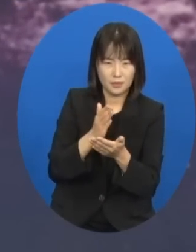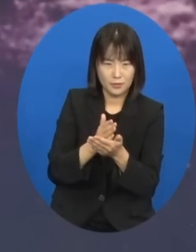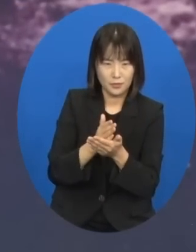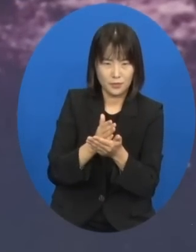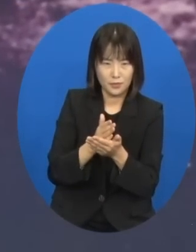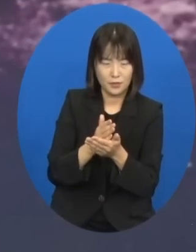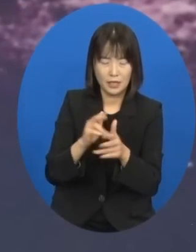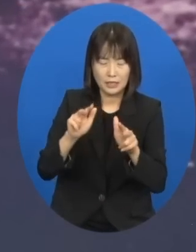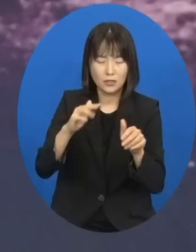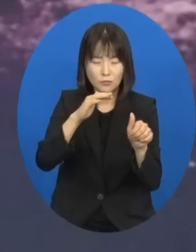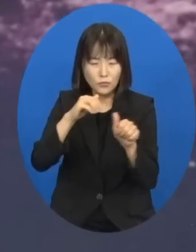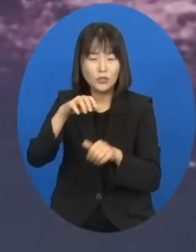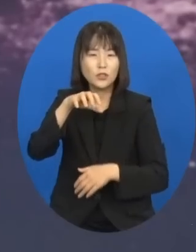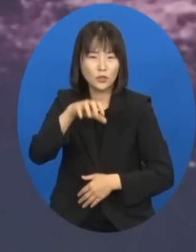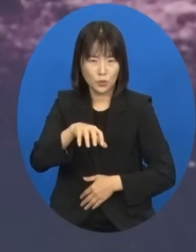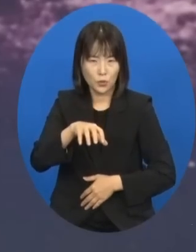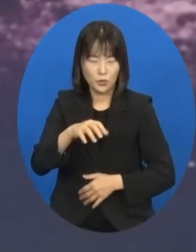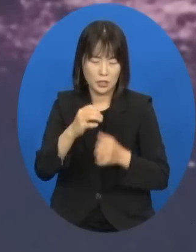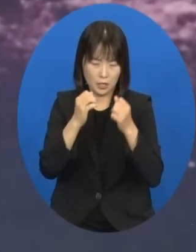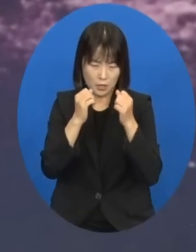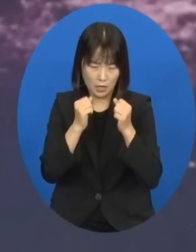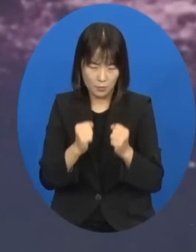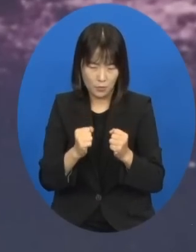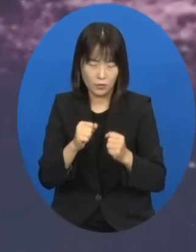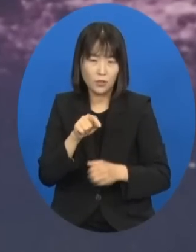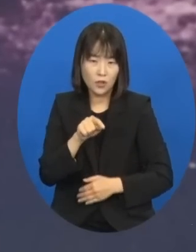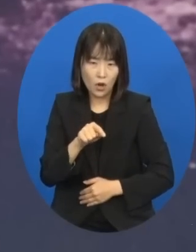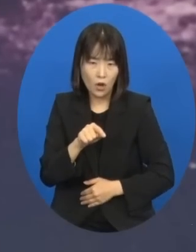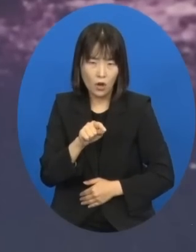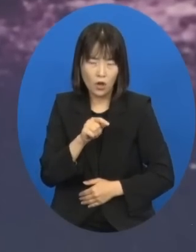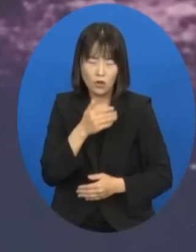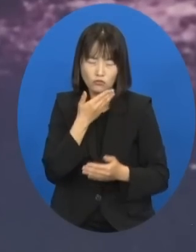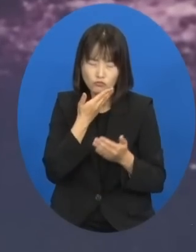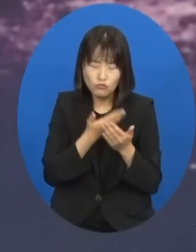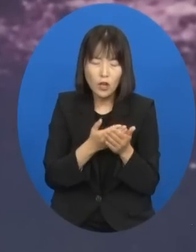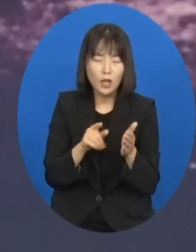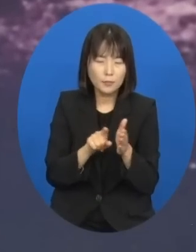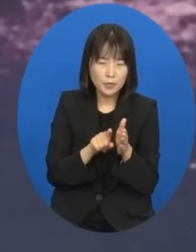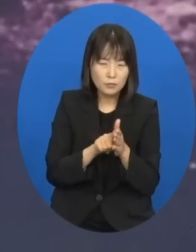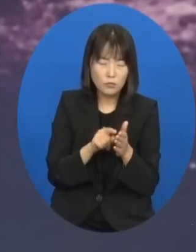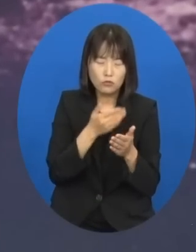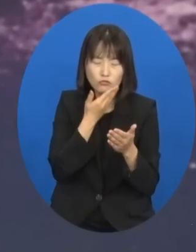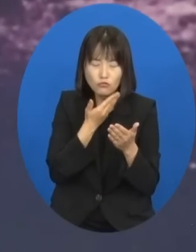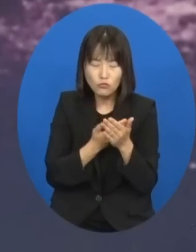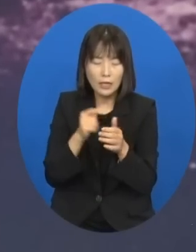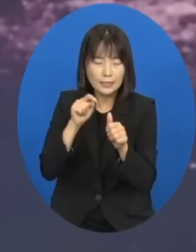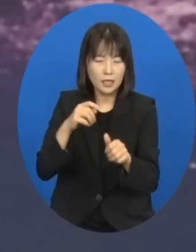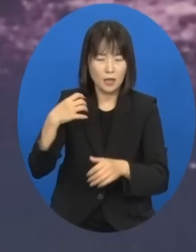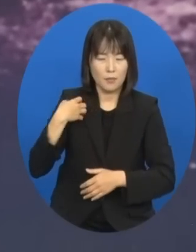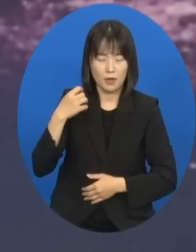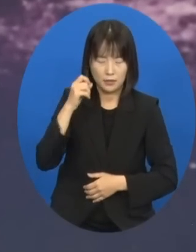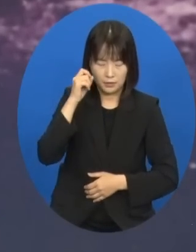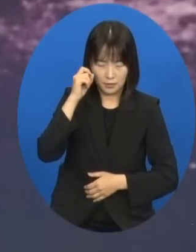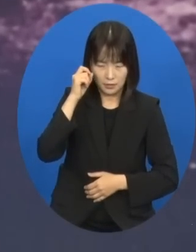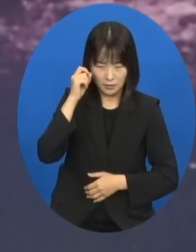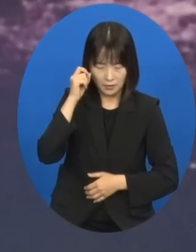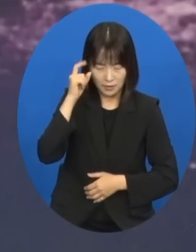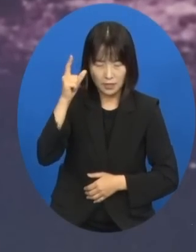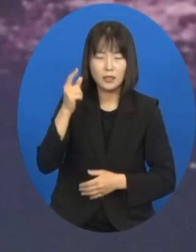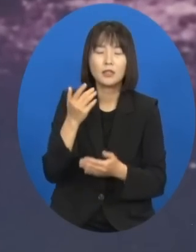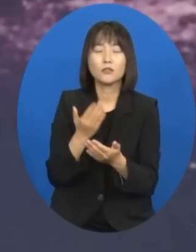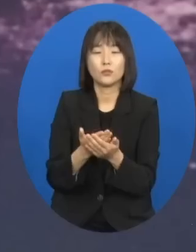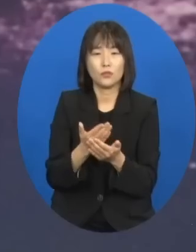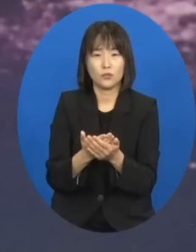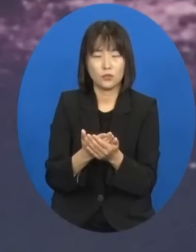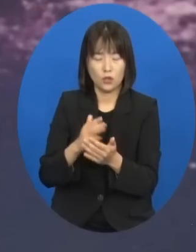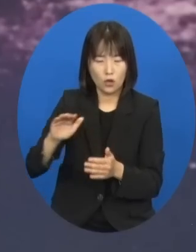부르신 그곳에 이곳에 머물러 있는 것이 그것도 중요한 믿음이고 중요한 사명임을 깨닫게 하여 주옵소서.